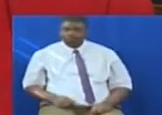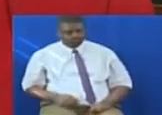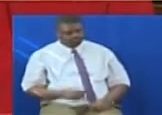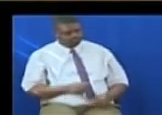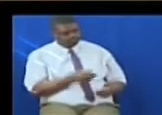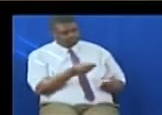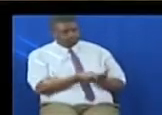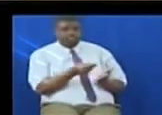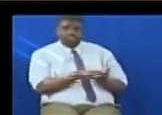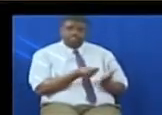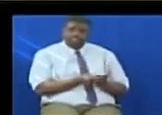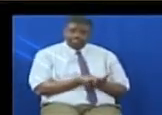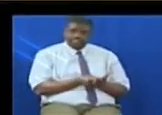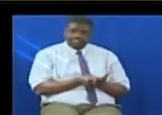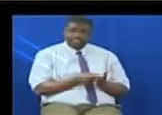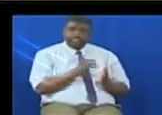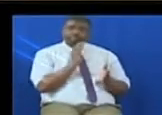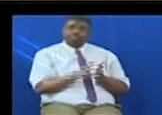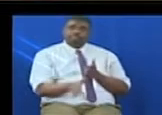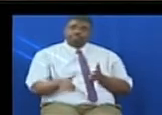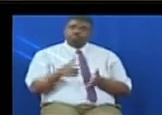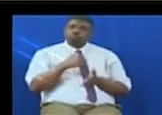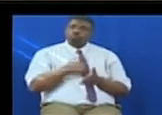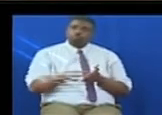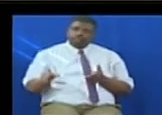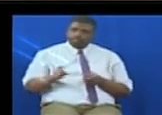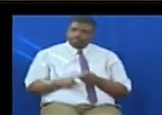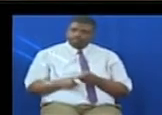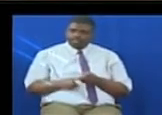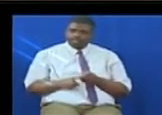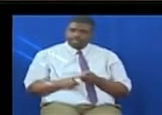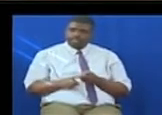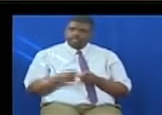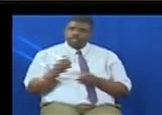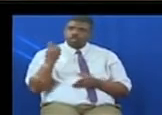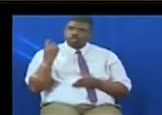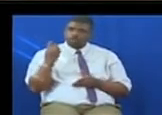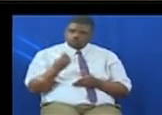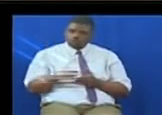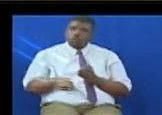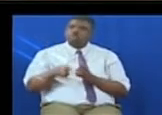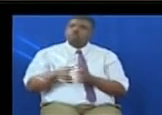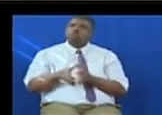keshi amekimbia kulipa interest ambazo ni kubwa sana.